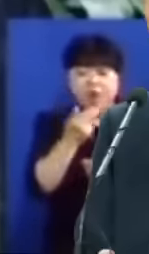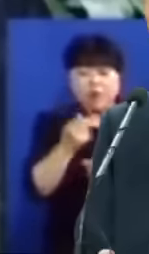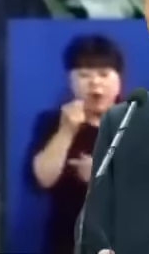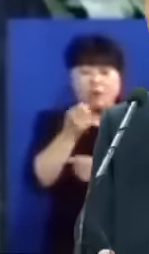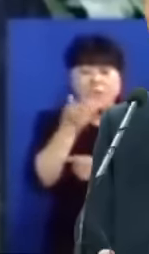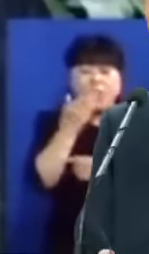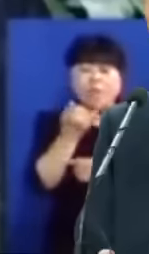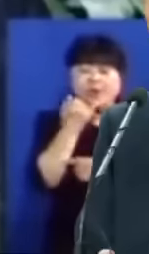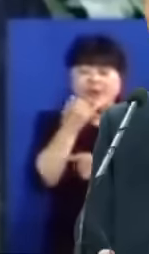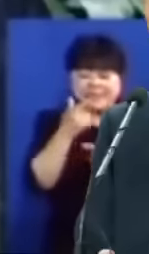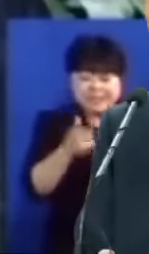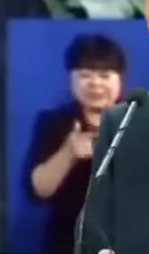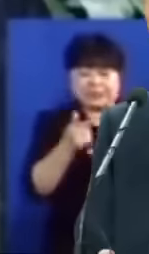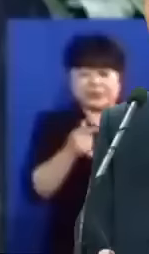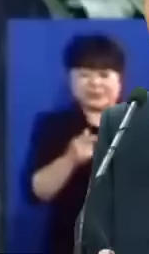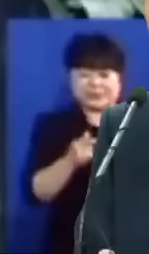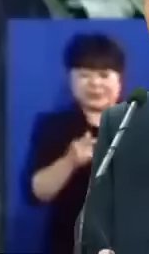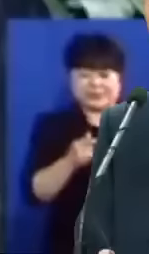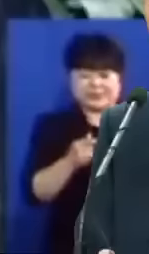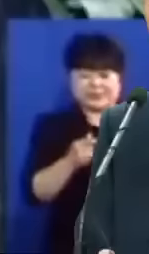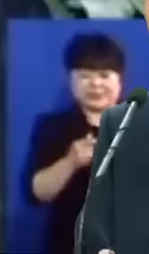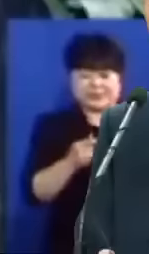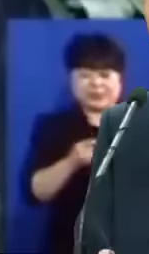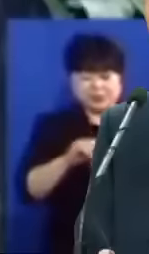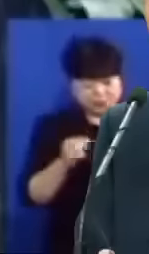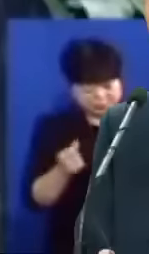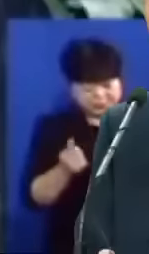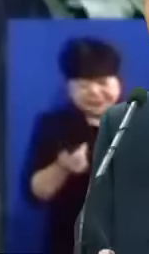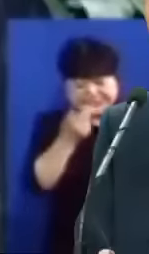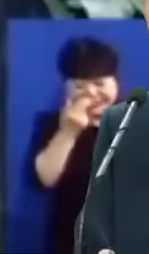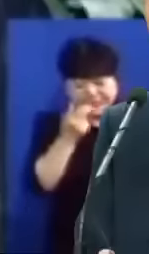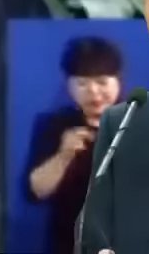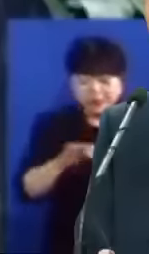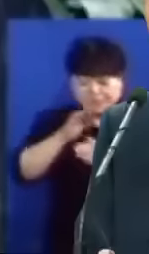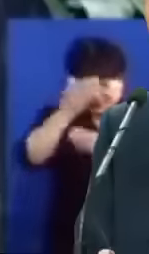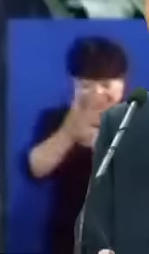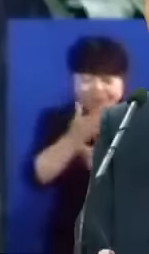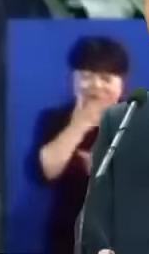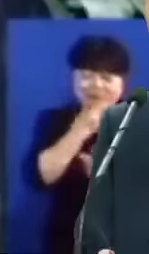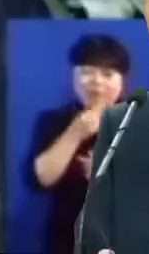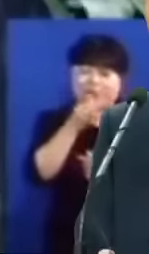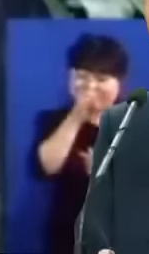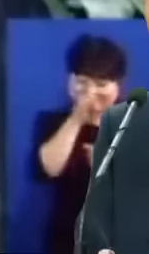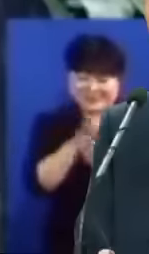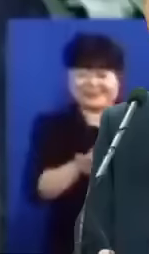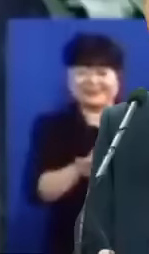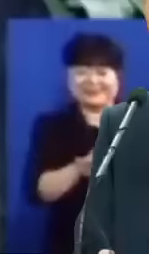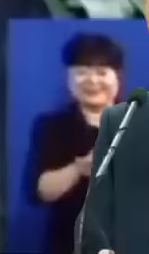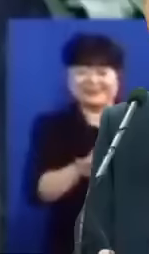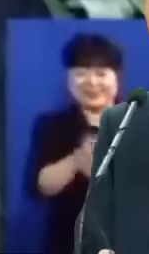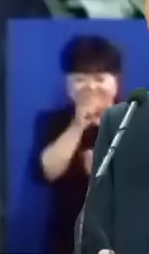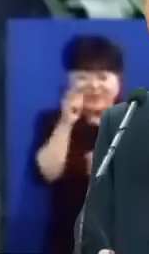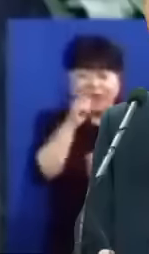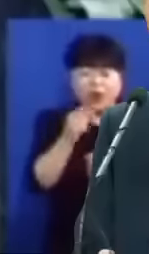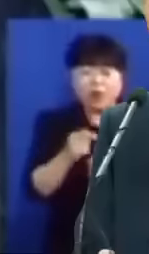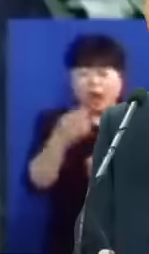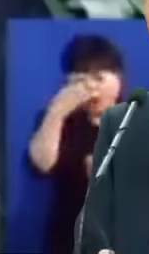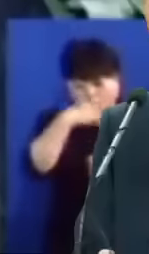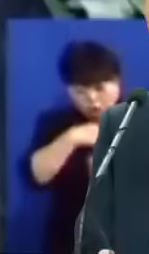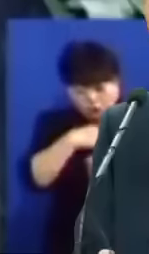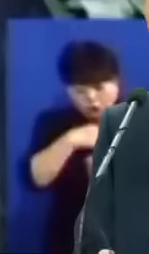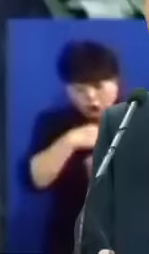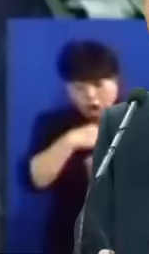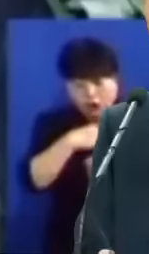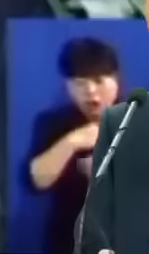따먹었다면 예수님처럼 하나님께 점적으로 순복해서 생명을 넘치게 얻고 행복했을 것인데 선악과를 따먹는다는